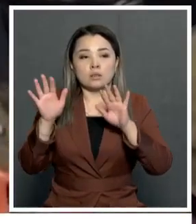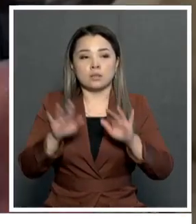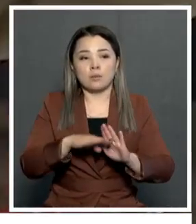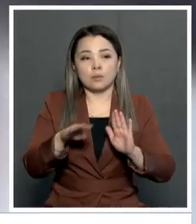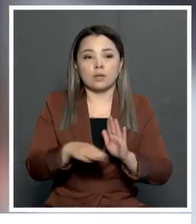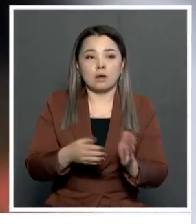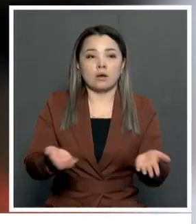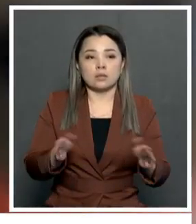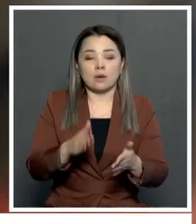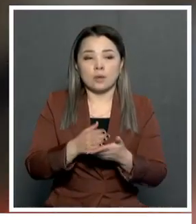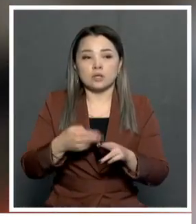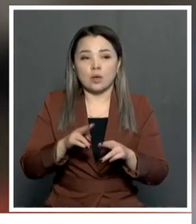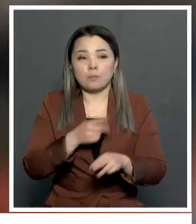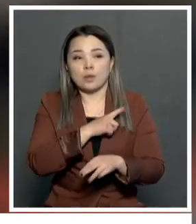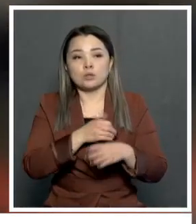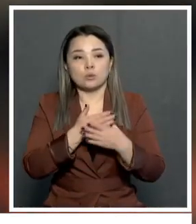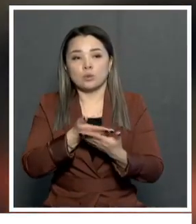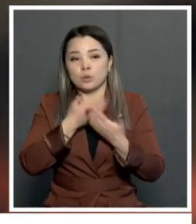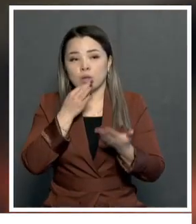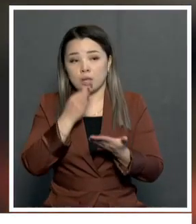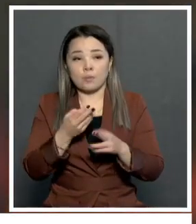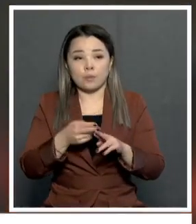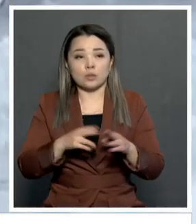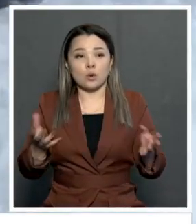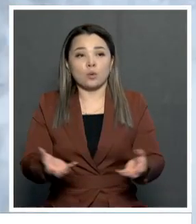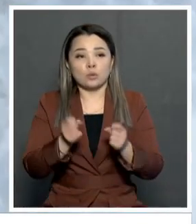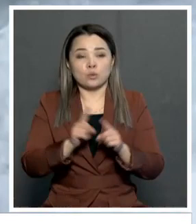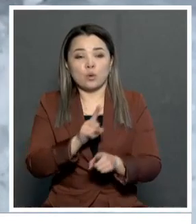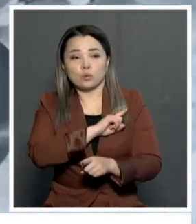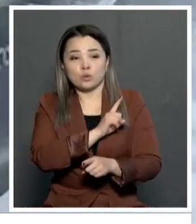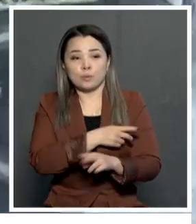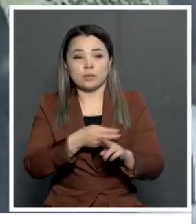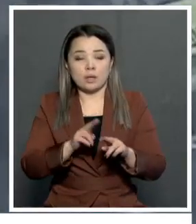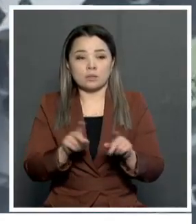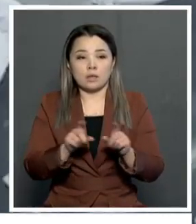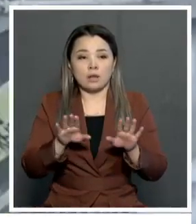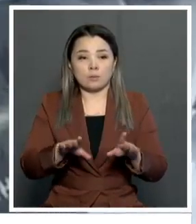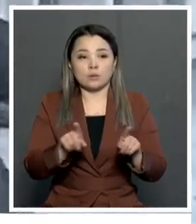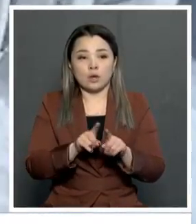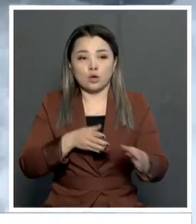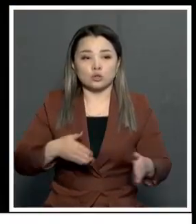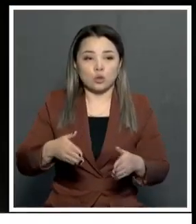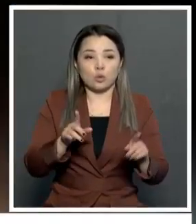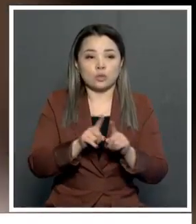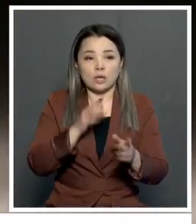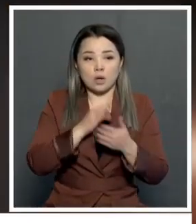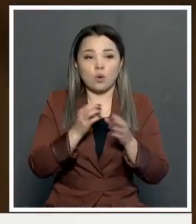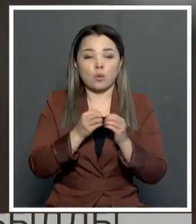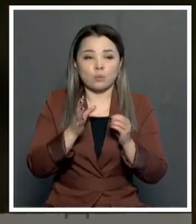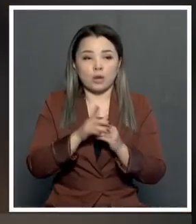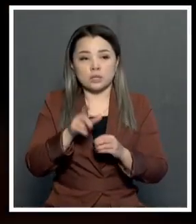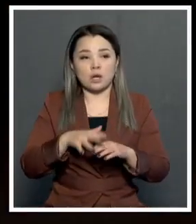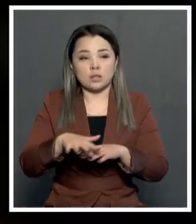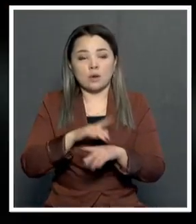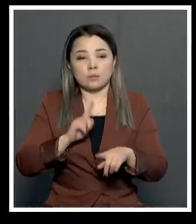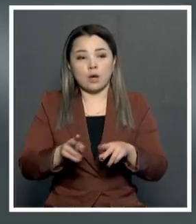қалған. Ол медициналық көмекке жүгінбеді. Сондай құтқарушылардың күшімен Саудакент Жаңатас тас жолының бойынан 15 жолаушы